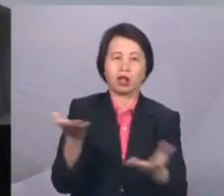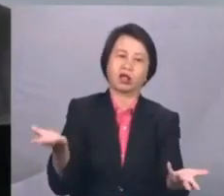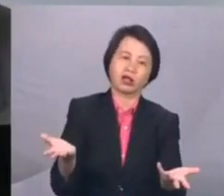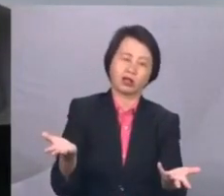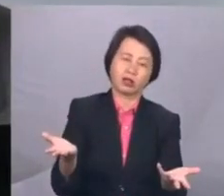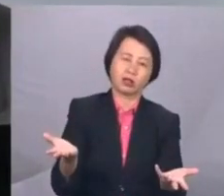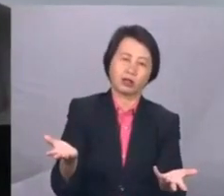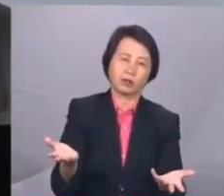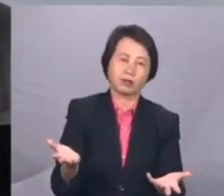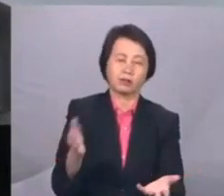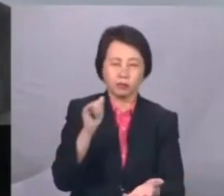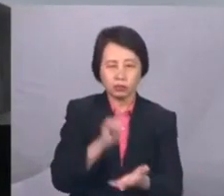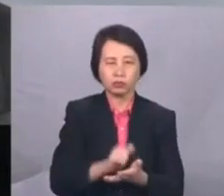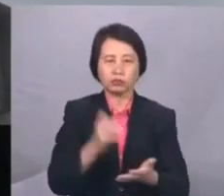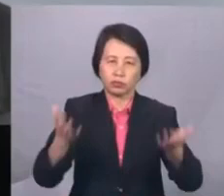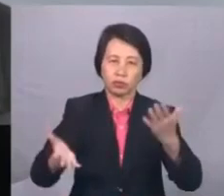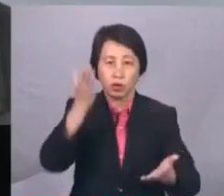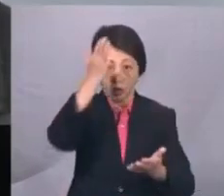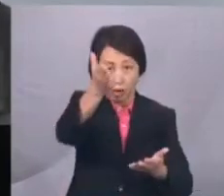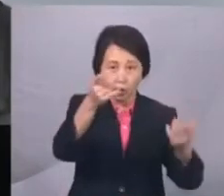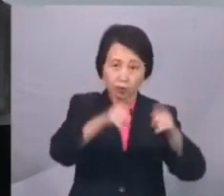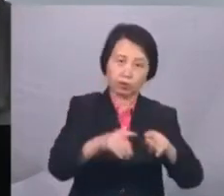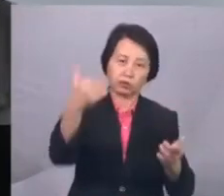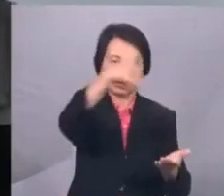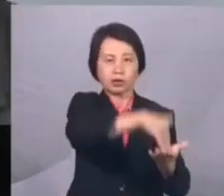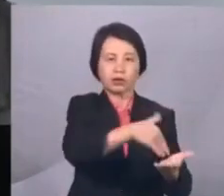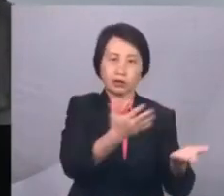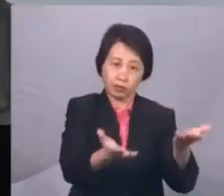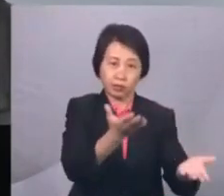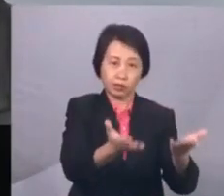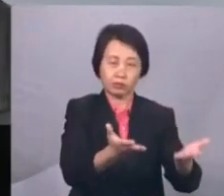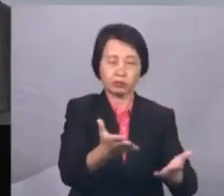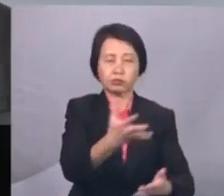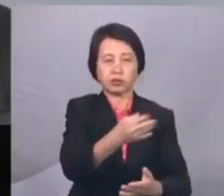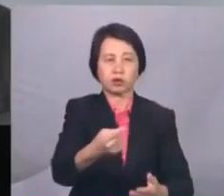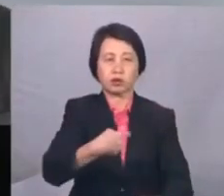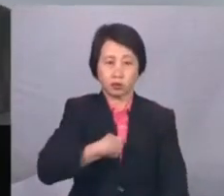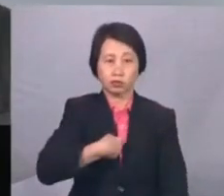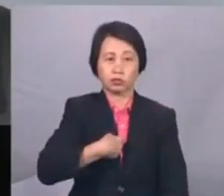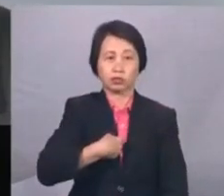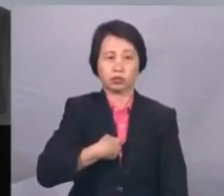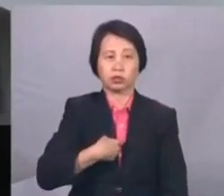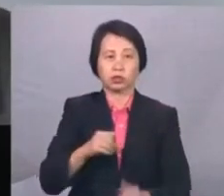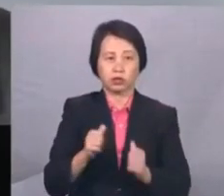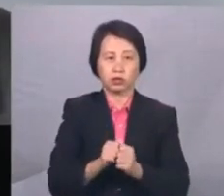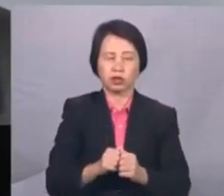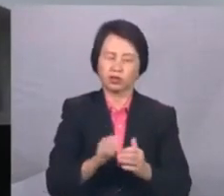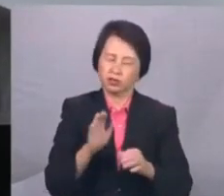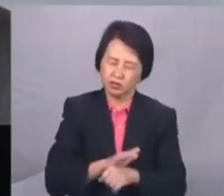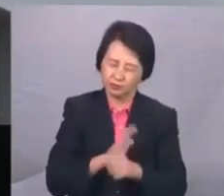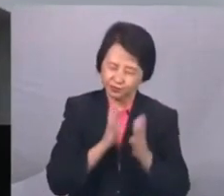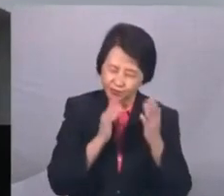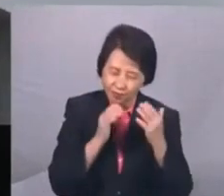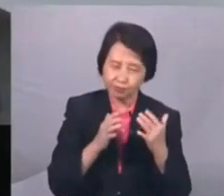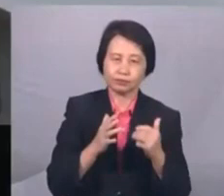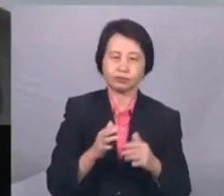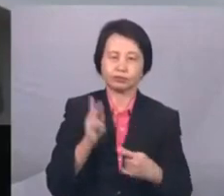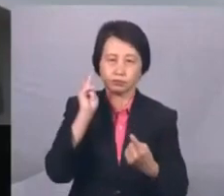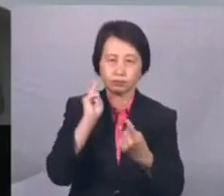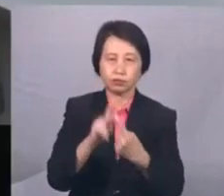dan sebagainya lah vokal ini mungkin akan berlaku lagi sekali dan saya dengan penuh harapan Nah